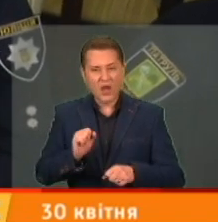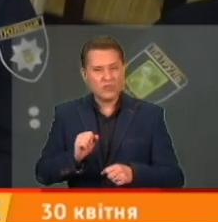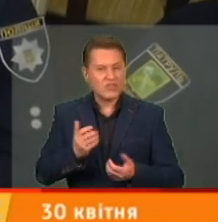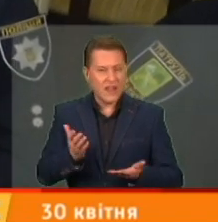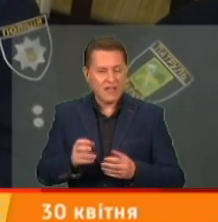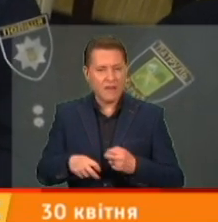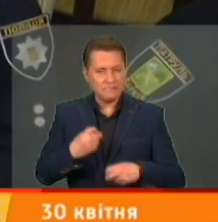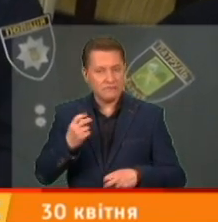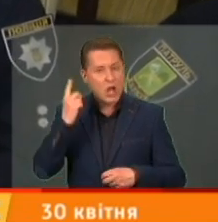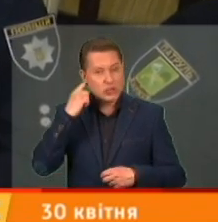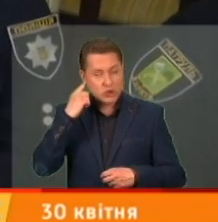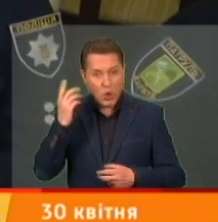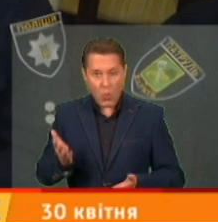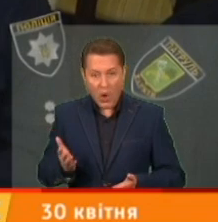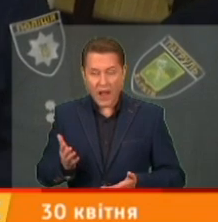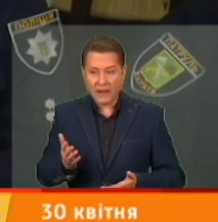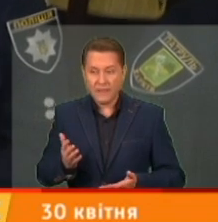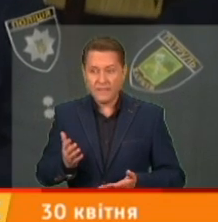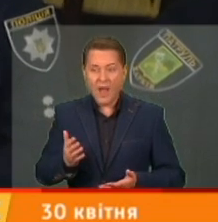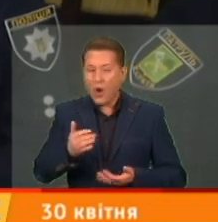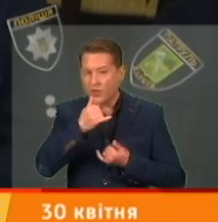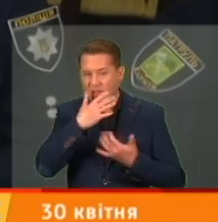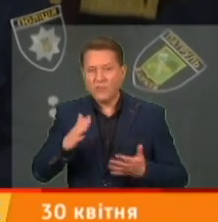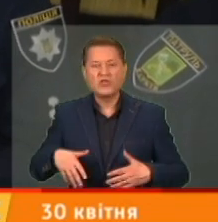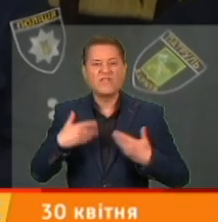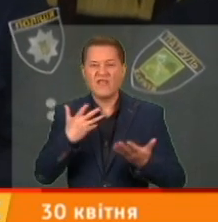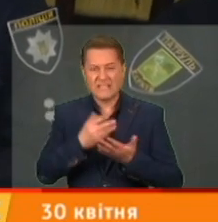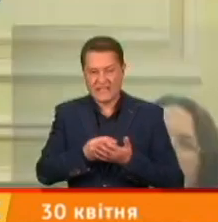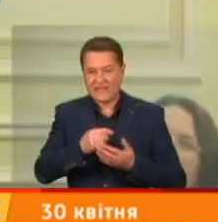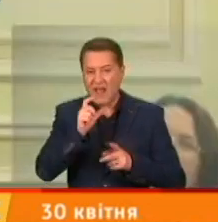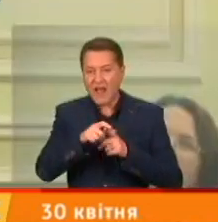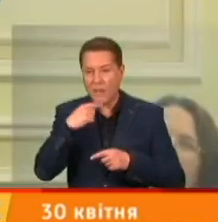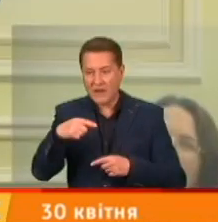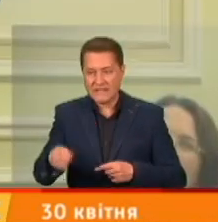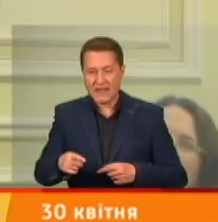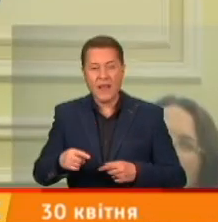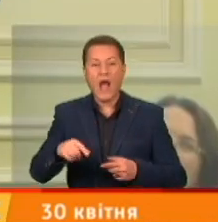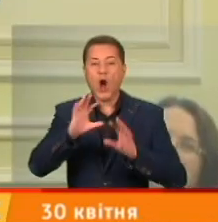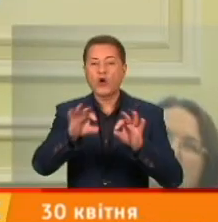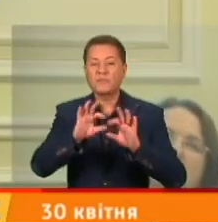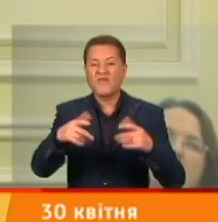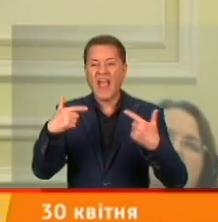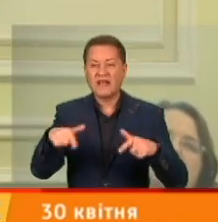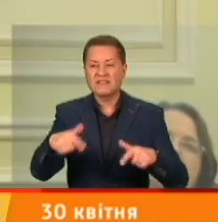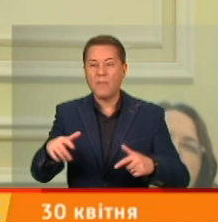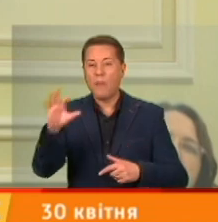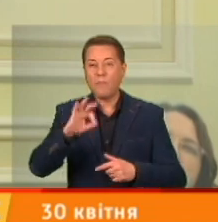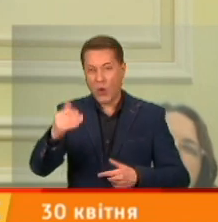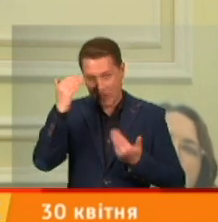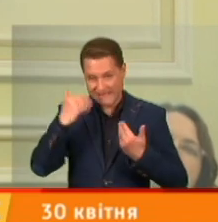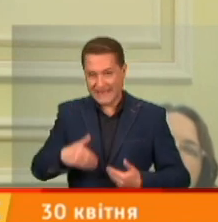слуху, коли розуміє, що він не може виразити свою мислі, я думаю, тим більше. Патрульна розповідає екзаменаторам про себе,